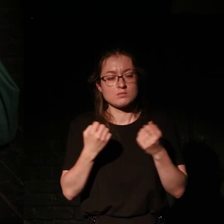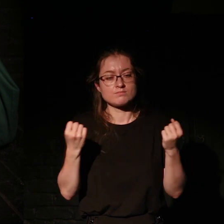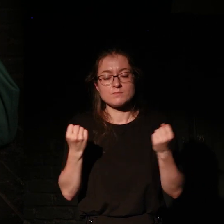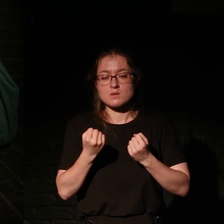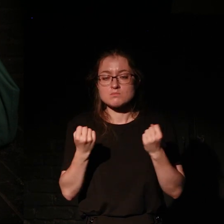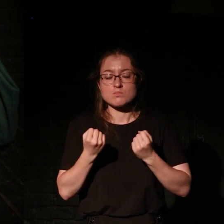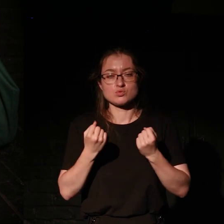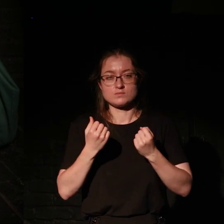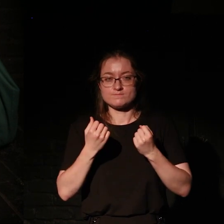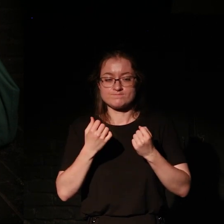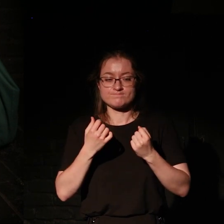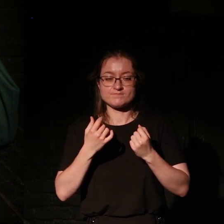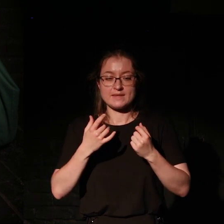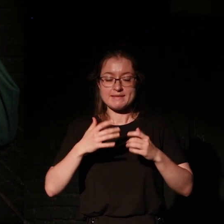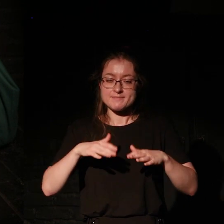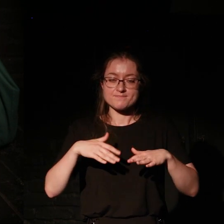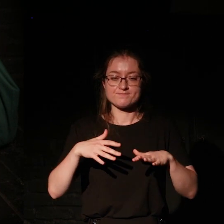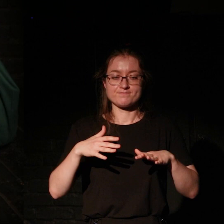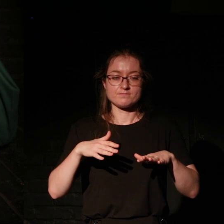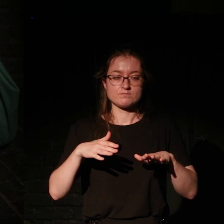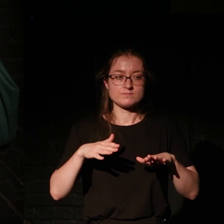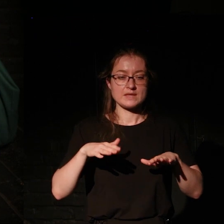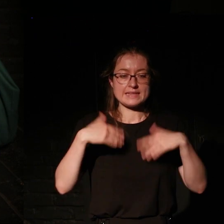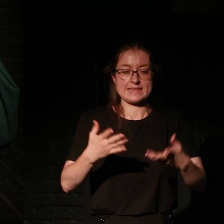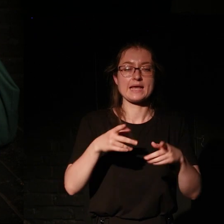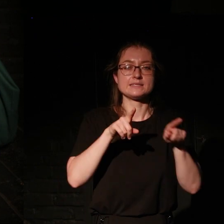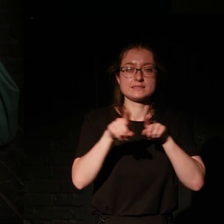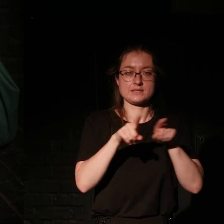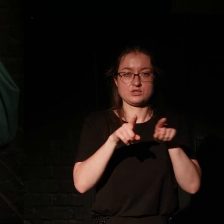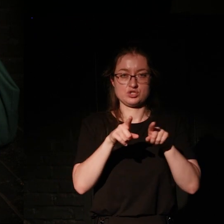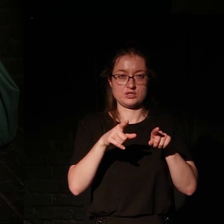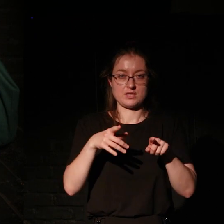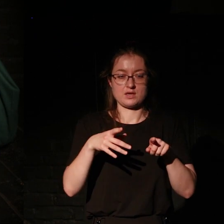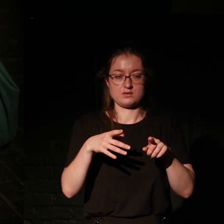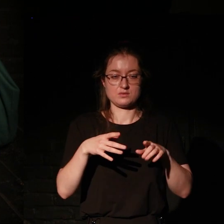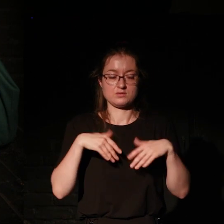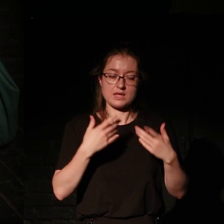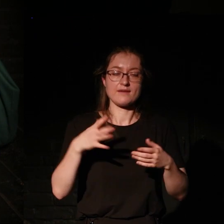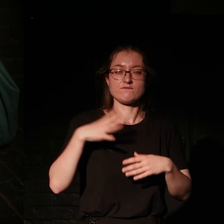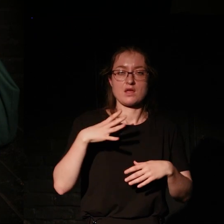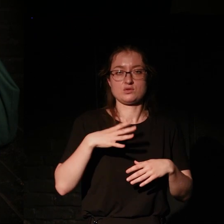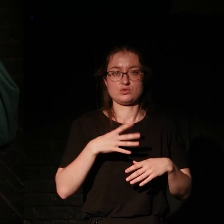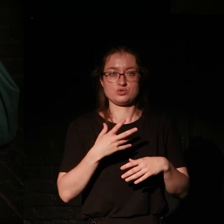wartościujący. Już na samym wstępie, tam jest dosyć duży wstęp taki